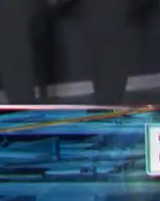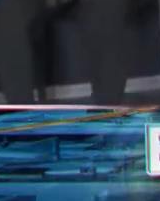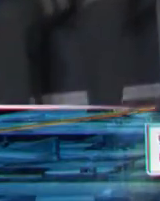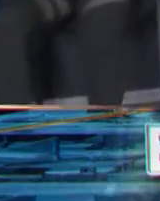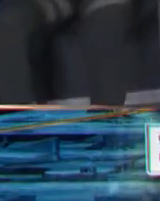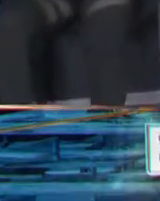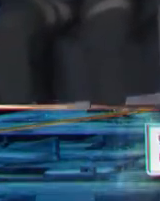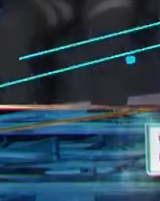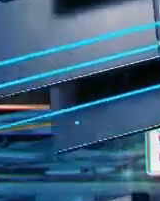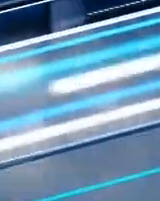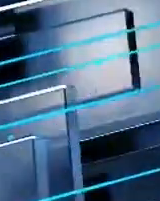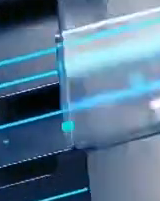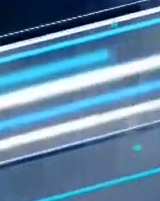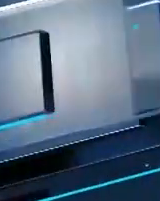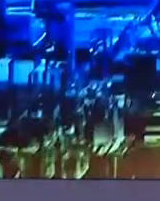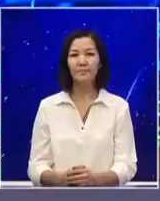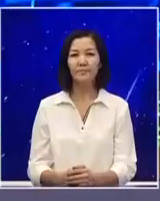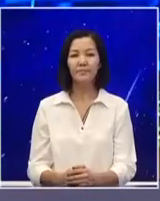алтын.